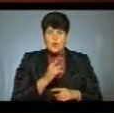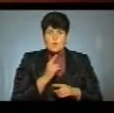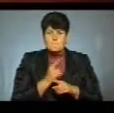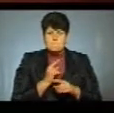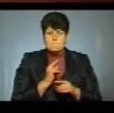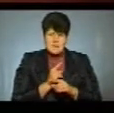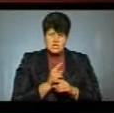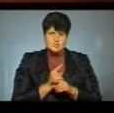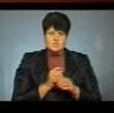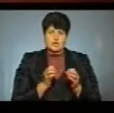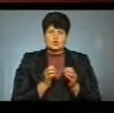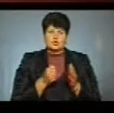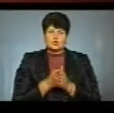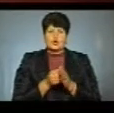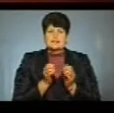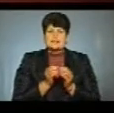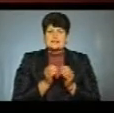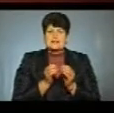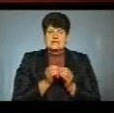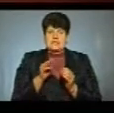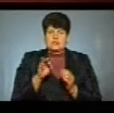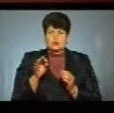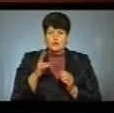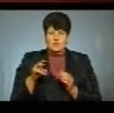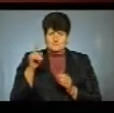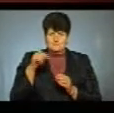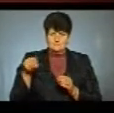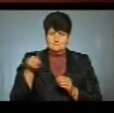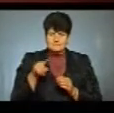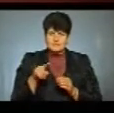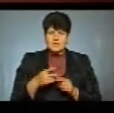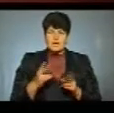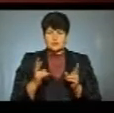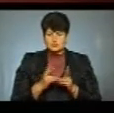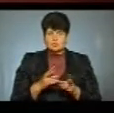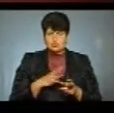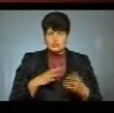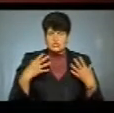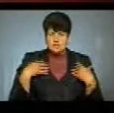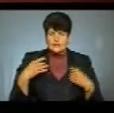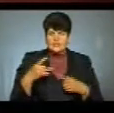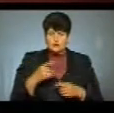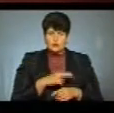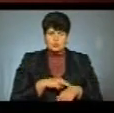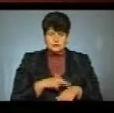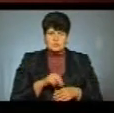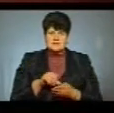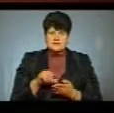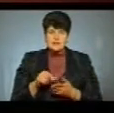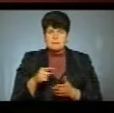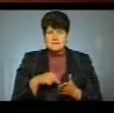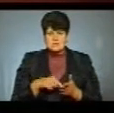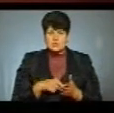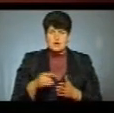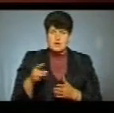для транспорту до 10 тонн, повідомила одна із цих жителів Юлія Смоляк. На зустрічі були начальник районної поліції, представники міської, районної